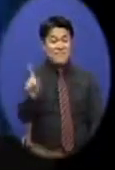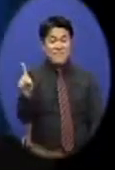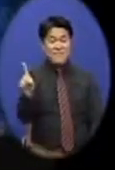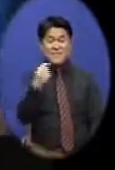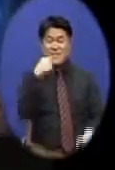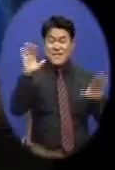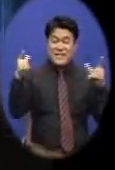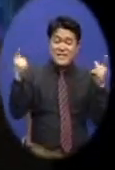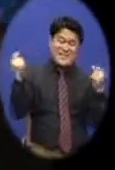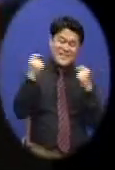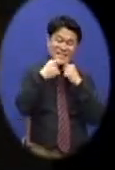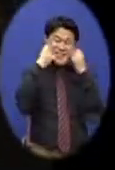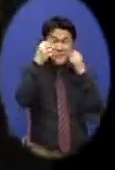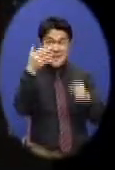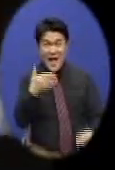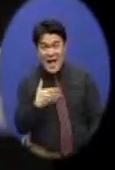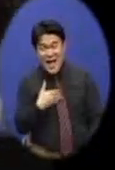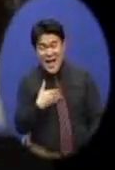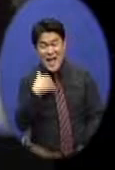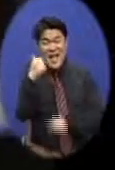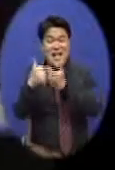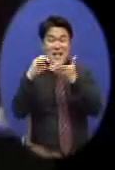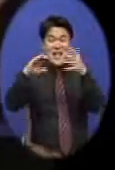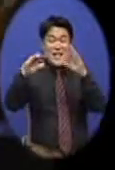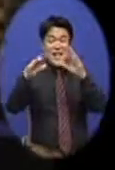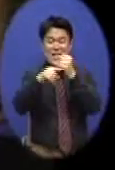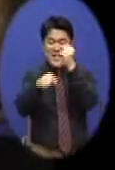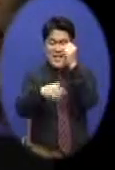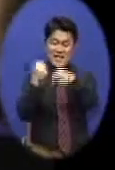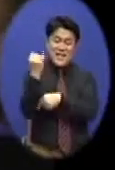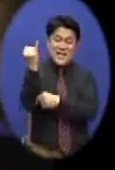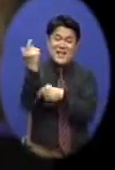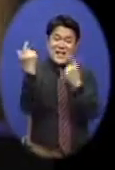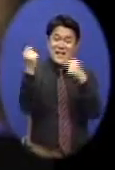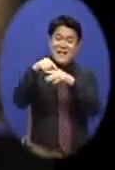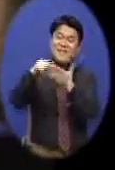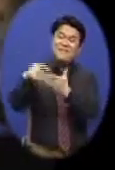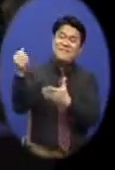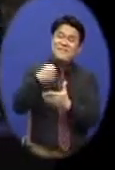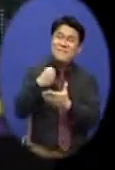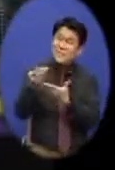천사 같은 미소로 선녀 같은 마음으로